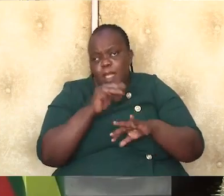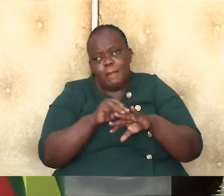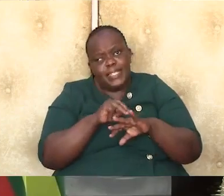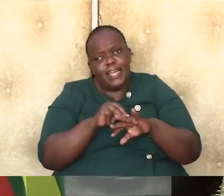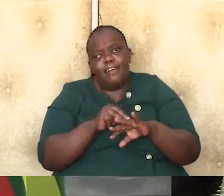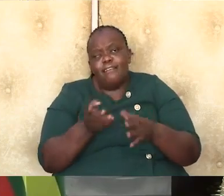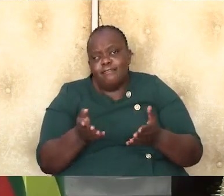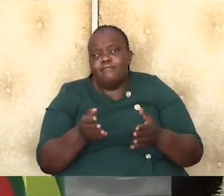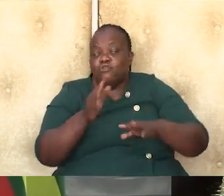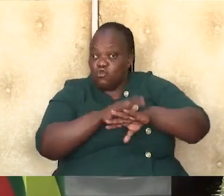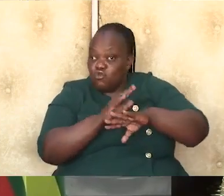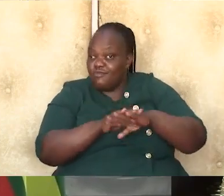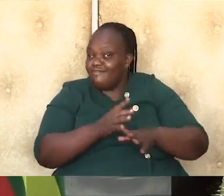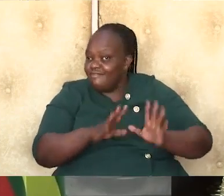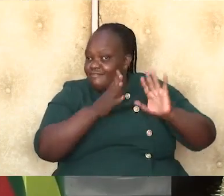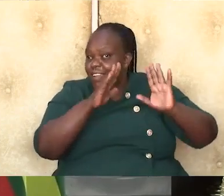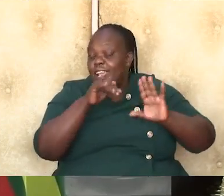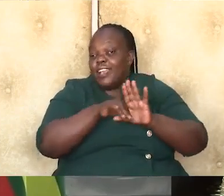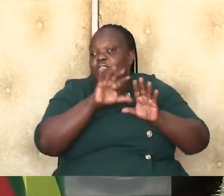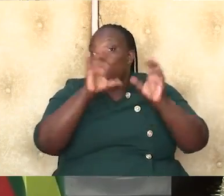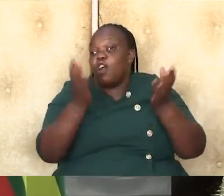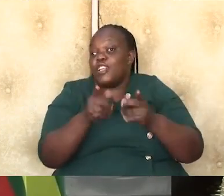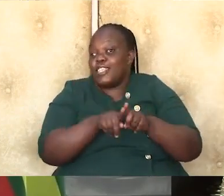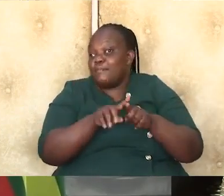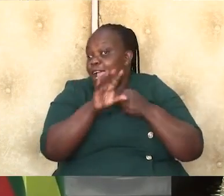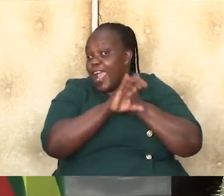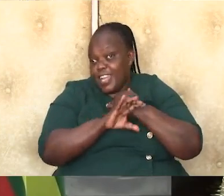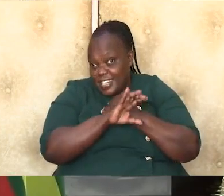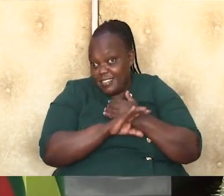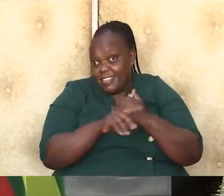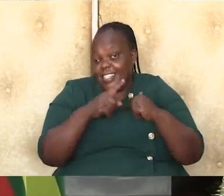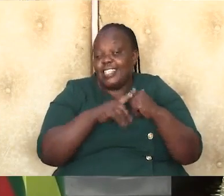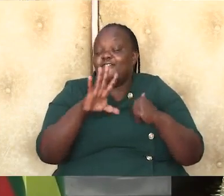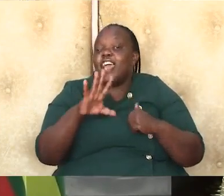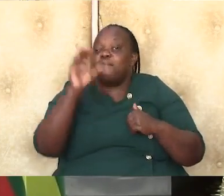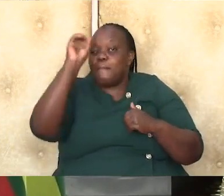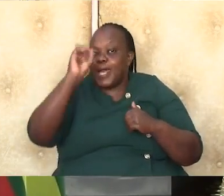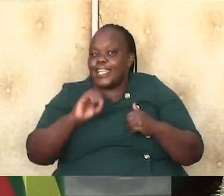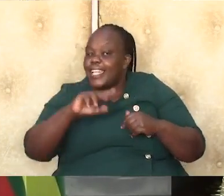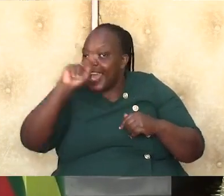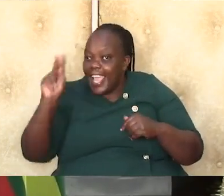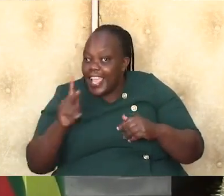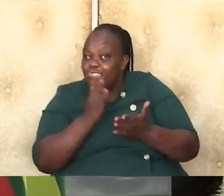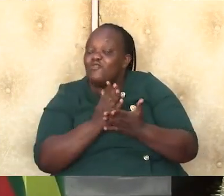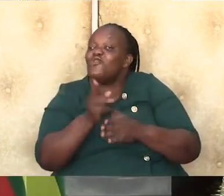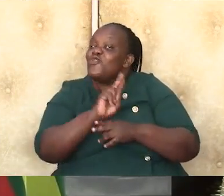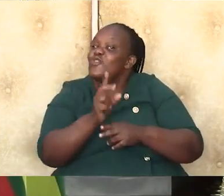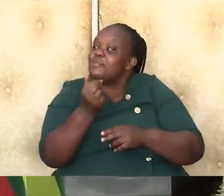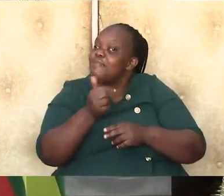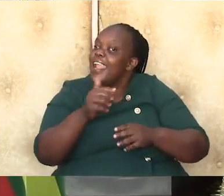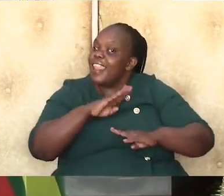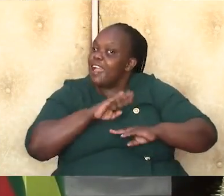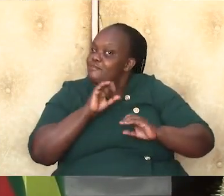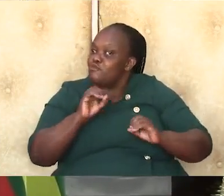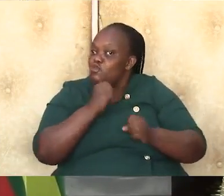ni jambo ambalo linasifiwa ulimwenguni kama sisi kama waasisi kama nchi, na 65% ya Wakenya hawatumii pesa taslim